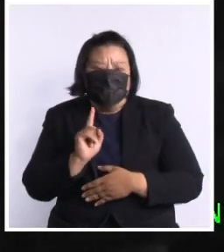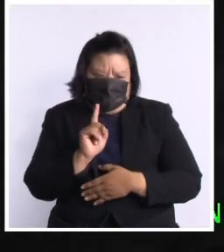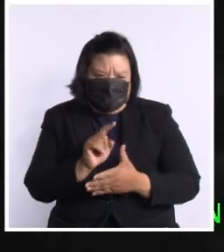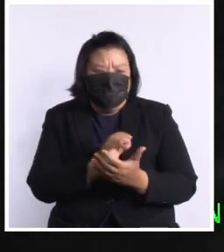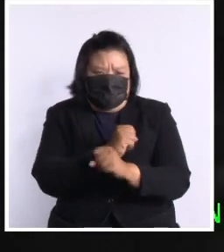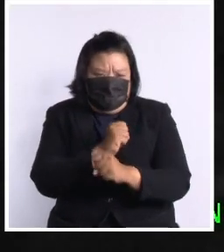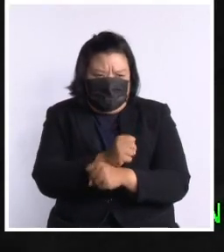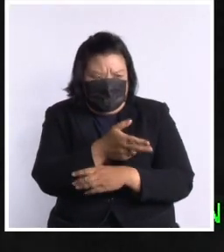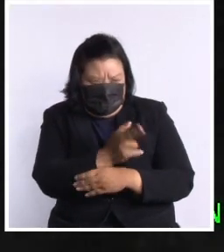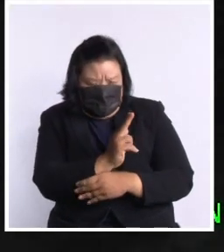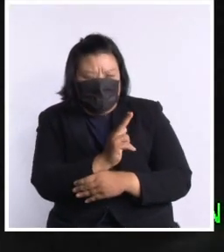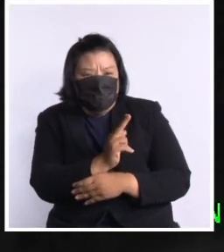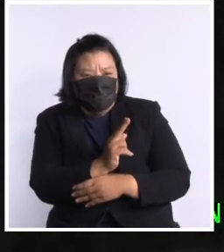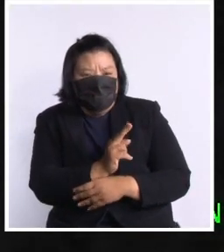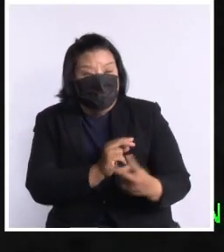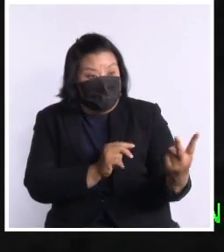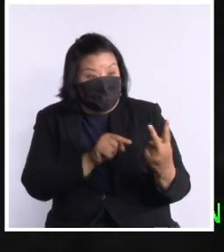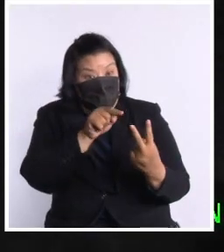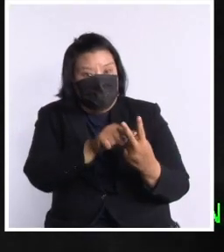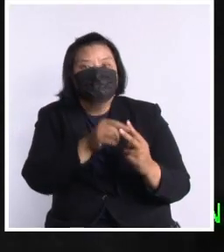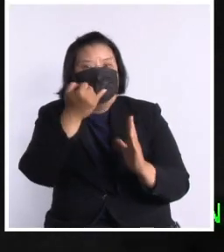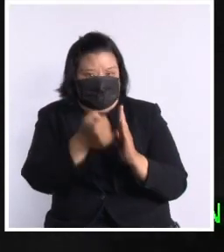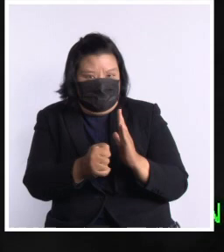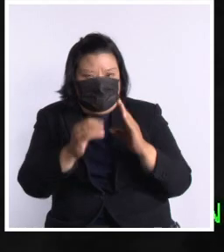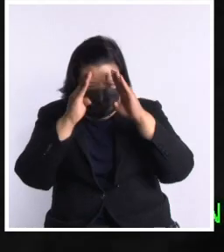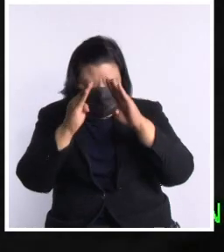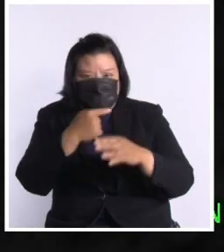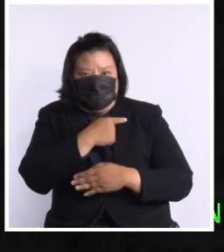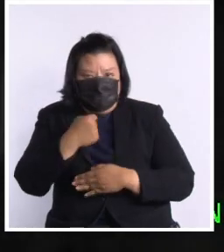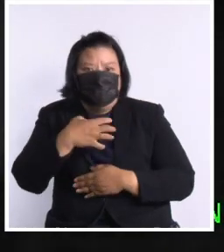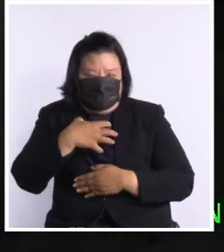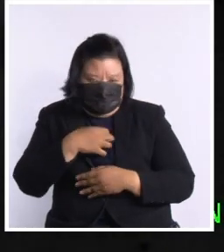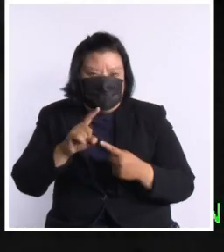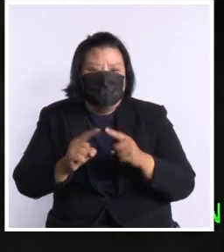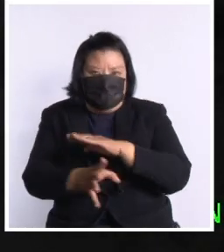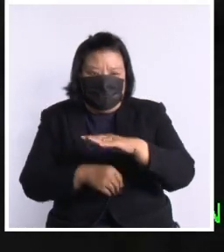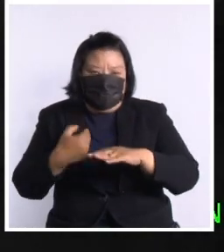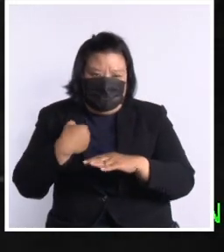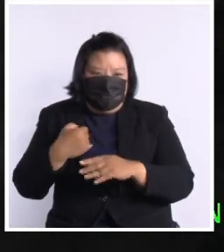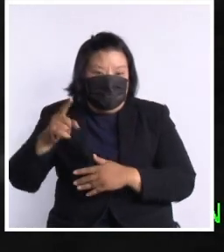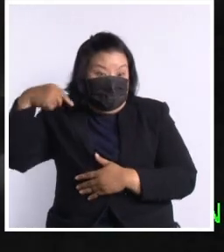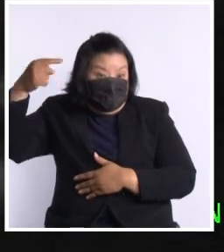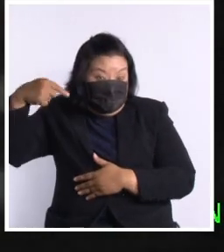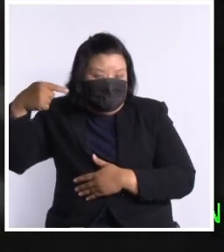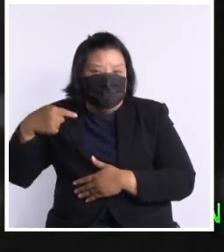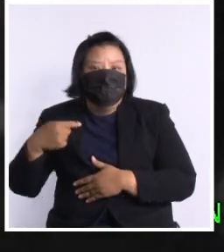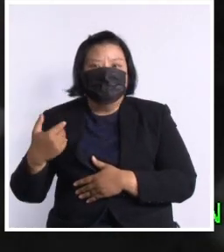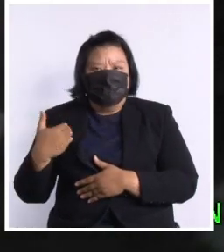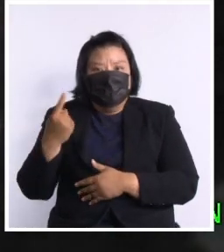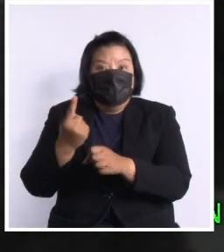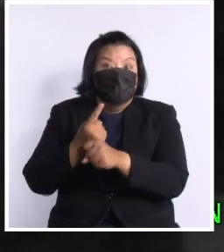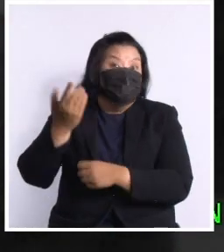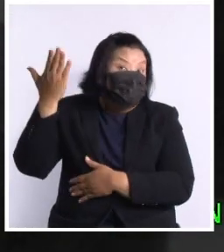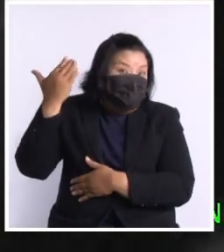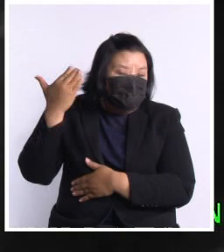ตอบโต้หรือสองคนนั้นถูกตั้งข้อหาพยายามฆ่าและลักทรัพย์โดยเด็กหญิงนั้นมีประวัติอาชญากรรมมิดเมื่อปีที่แล้วด้วยครับเธอ